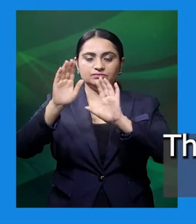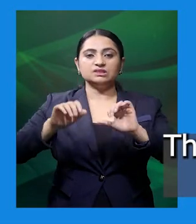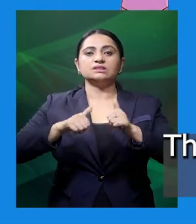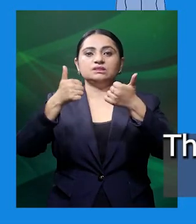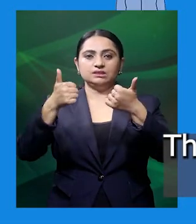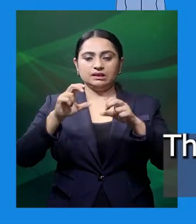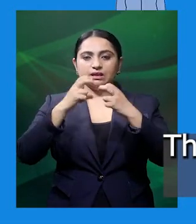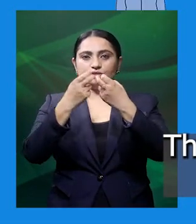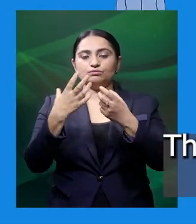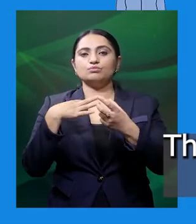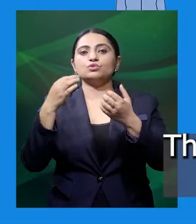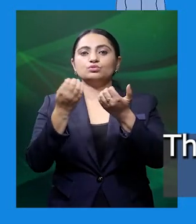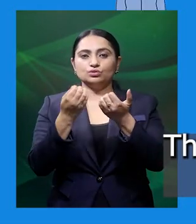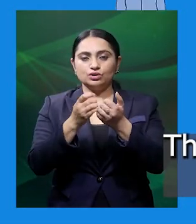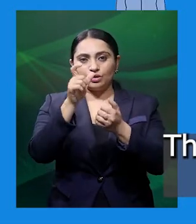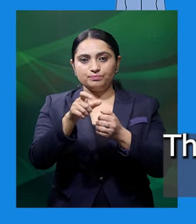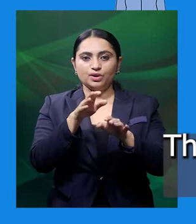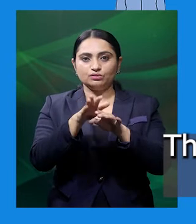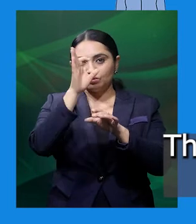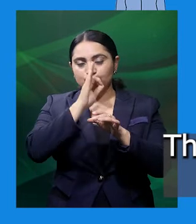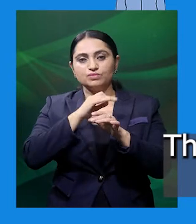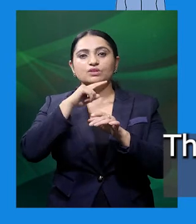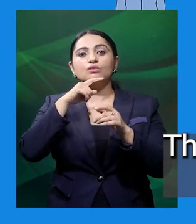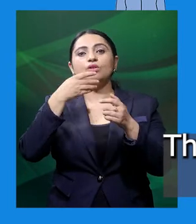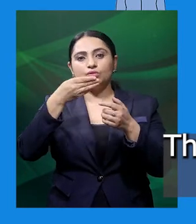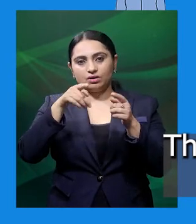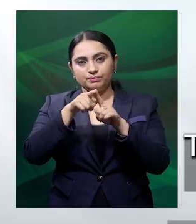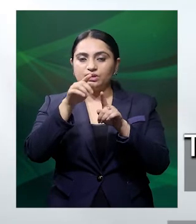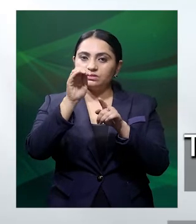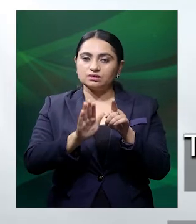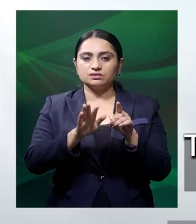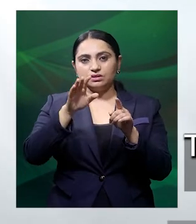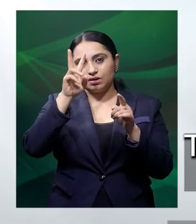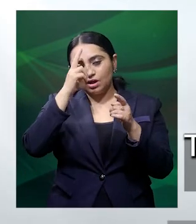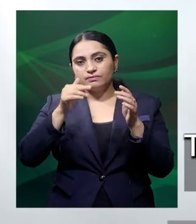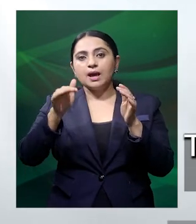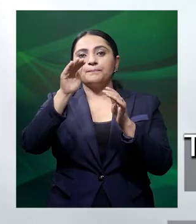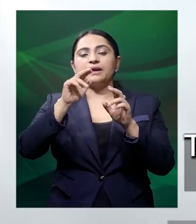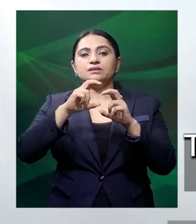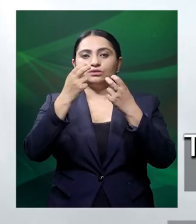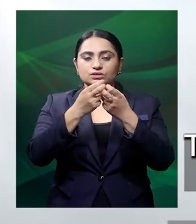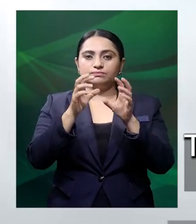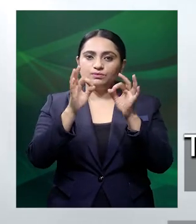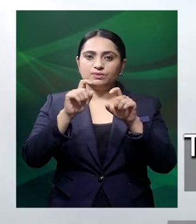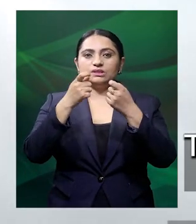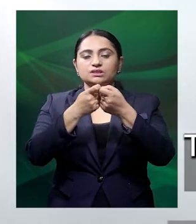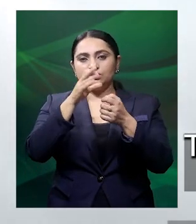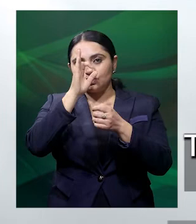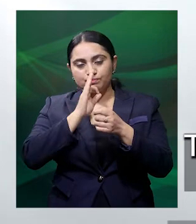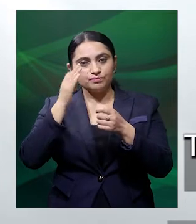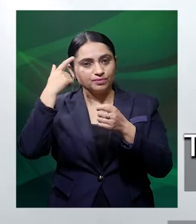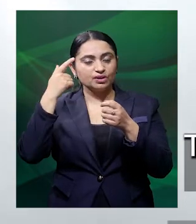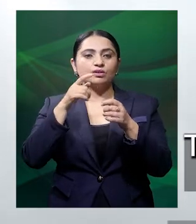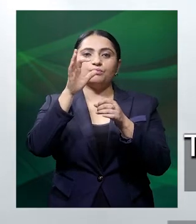लोकप्रिय मतका साथ संसदमा प्रतिनिधित्व गर्ने व्यक्ति विज्ञ नहुन पनि सक्दछ। अतः माथिल्लो सदनमा विभिन्न क्षेत्रका